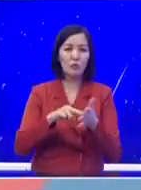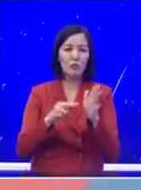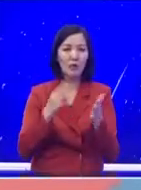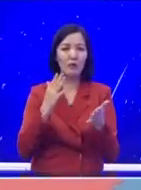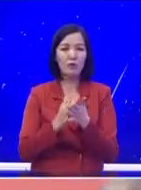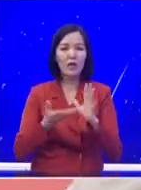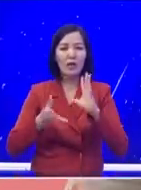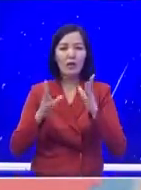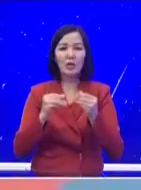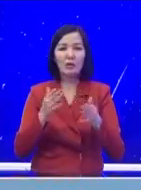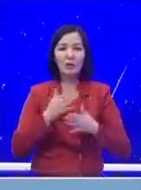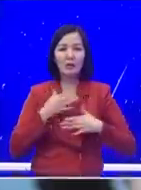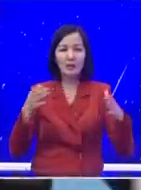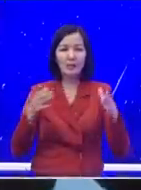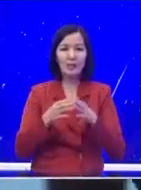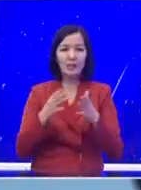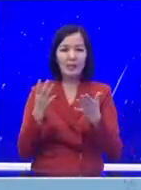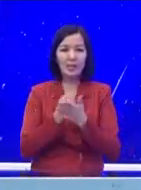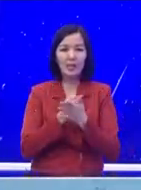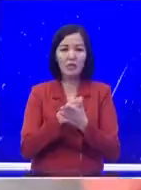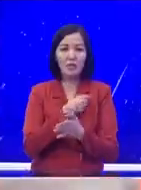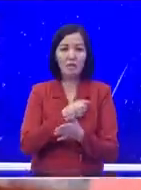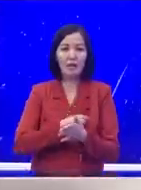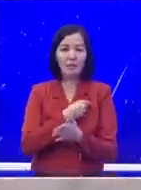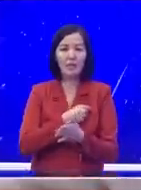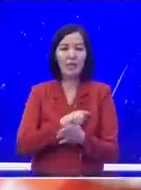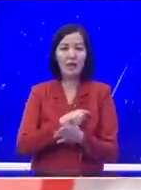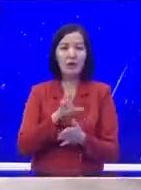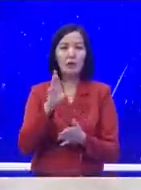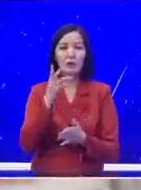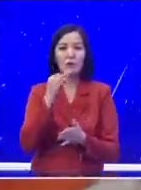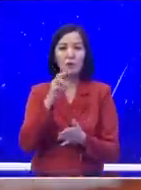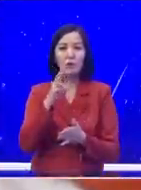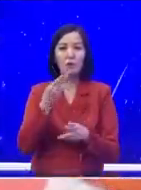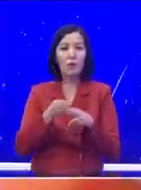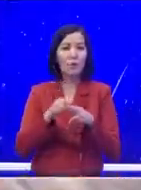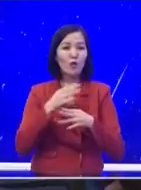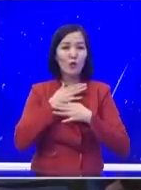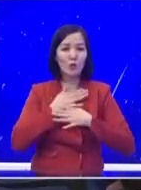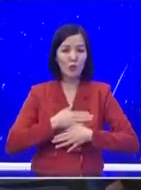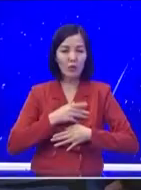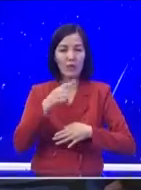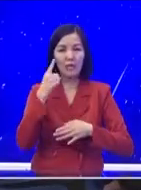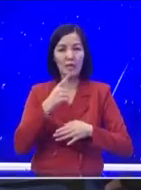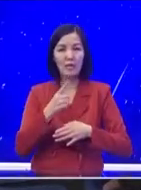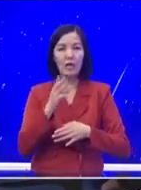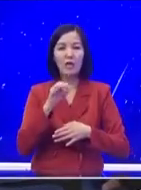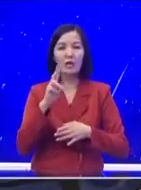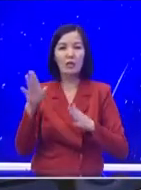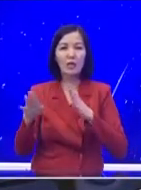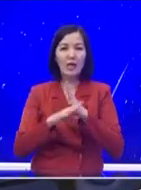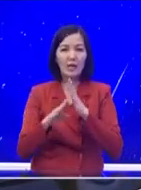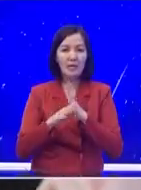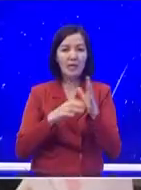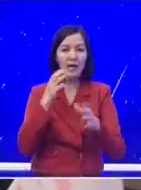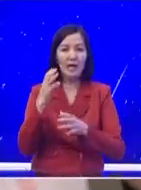отыр. Жалпы жерлестеріміздің биылғы нәтижесіне бапкер Мерей Сүйінов көңілі толатындығын айтады. Шынке Кушынкай